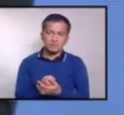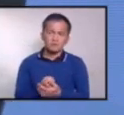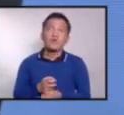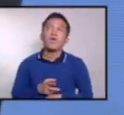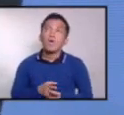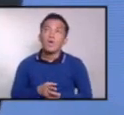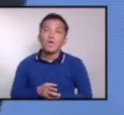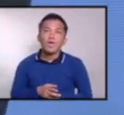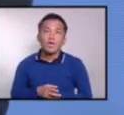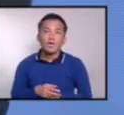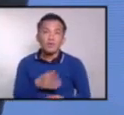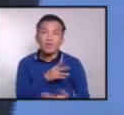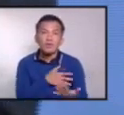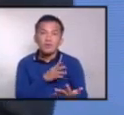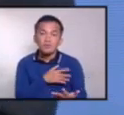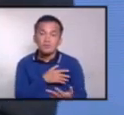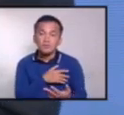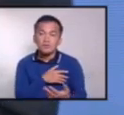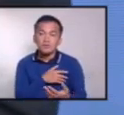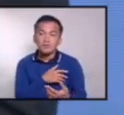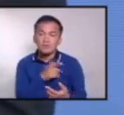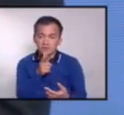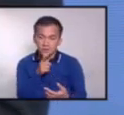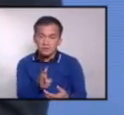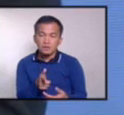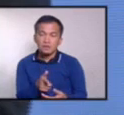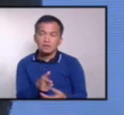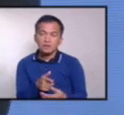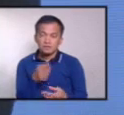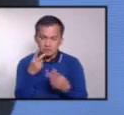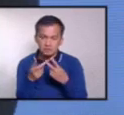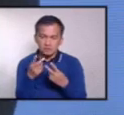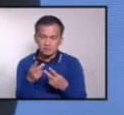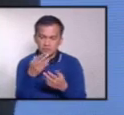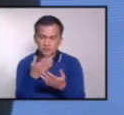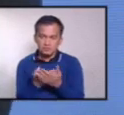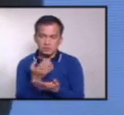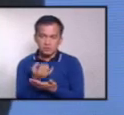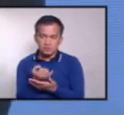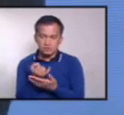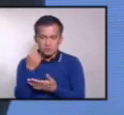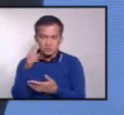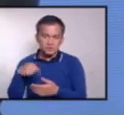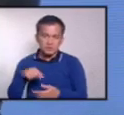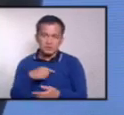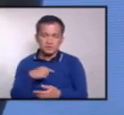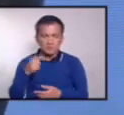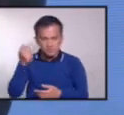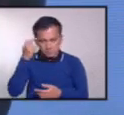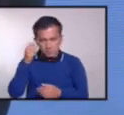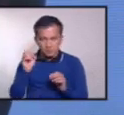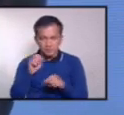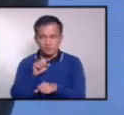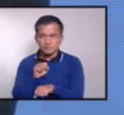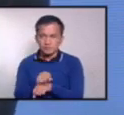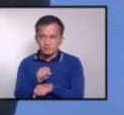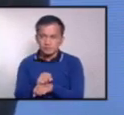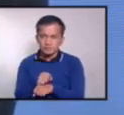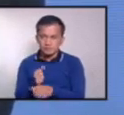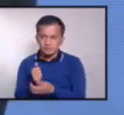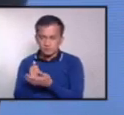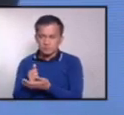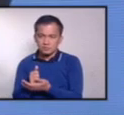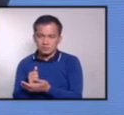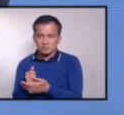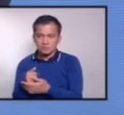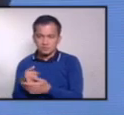nga na lang, naghahantay ng tsamba. Sa tingin ko, it's good investment para sa ating gobyerno na yung walang trabaho, tulungan ng konti